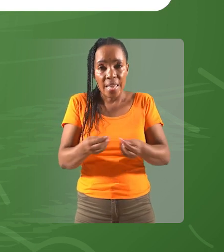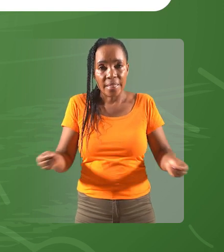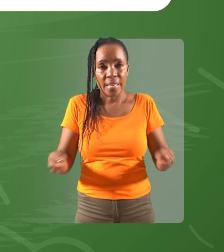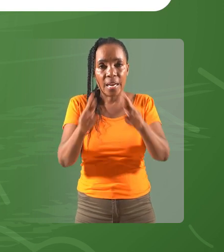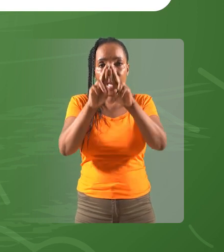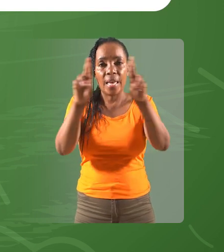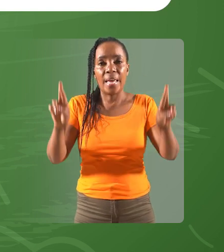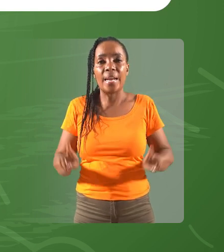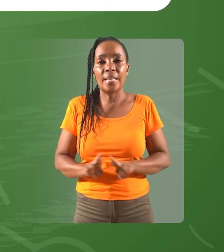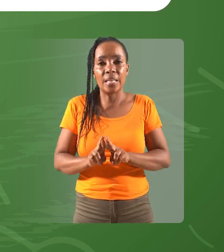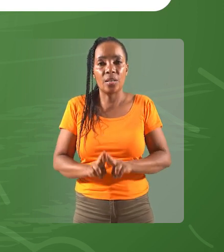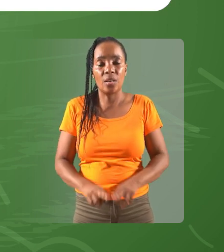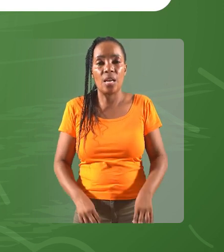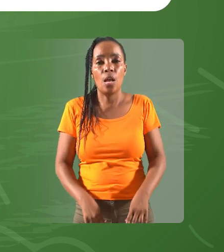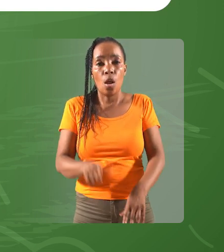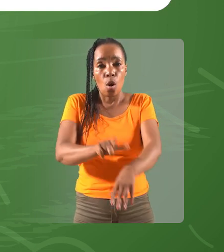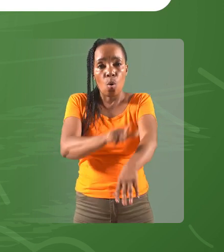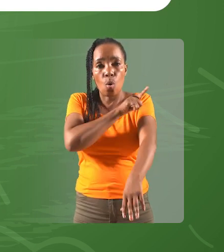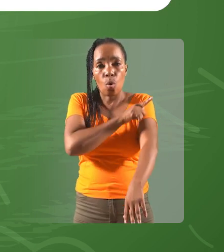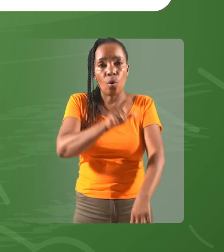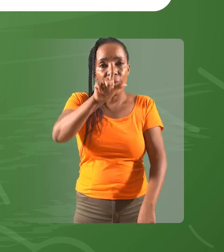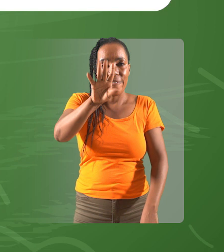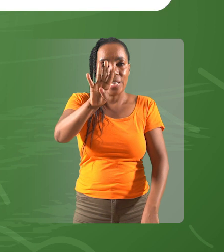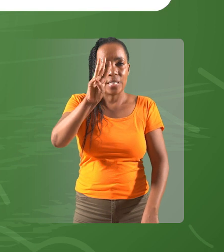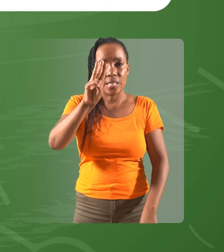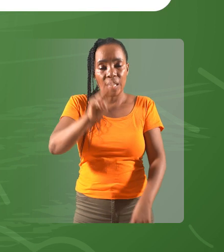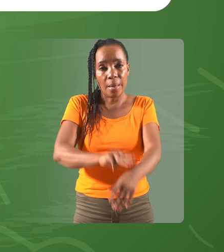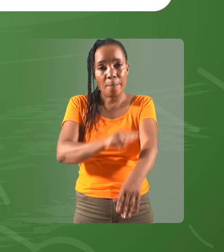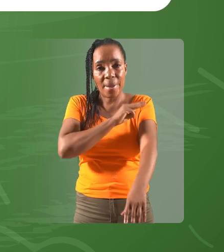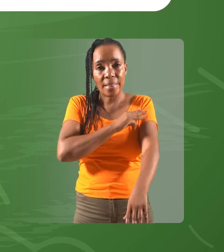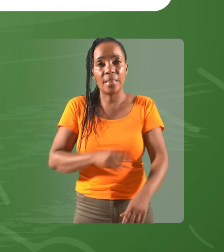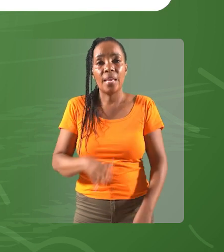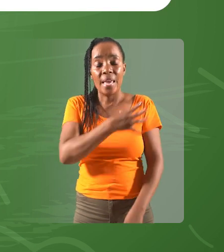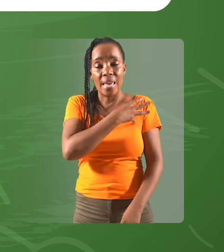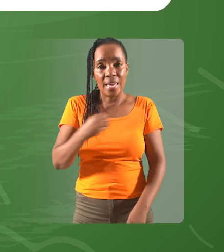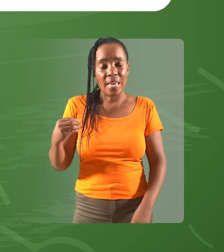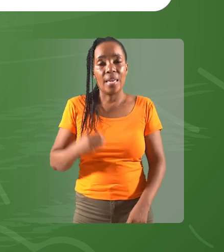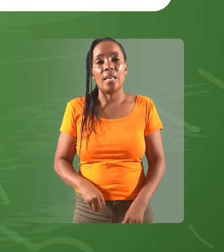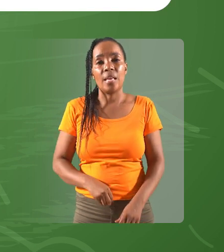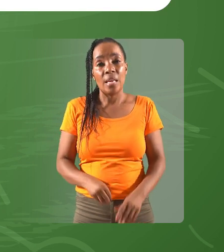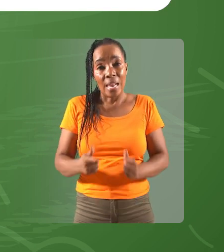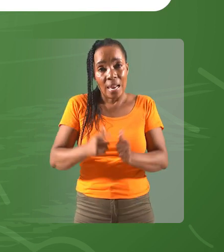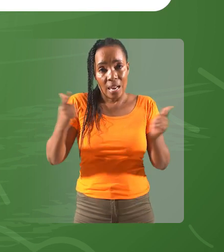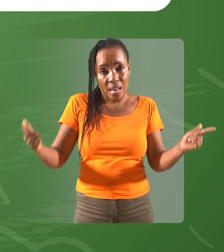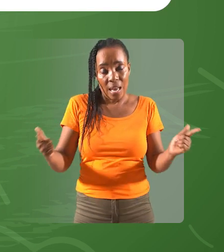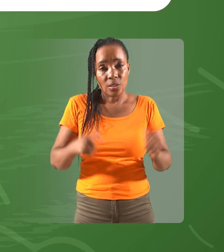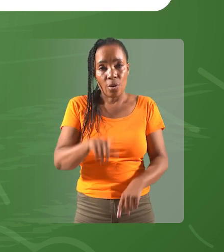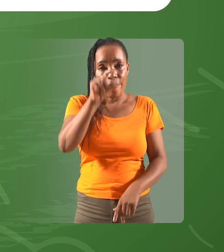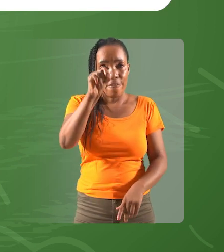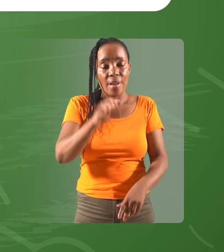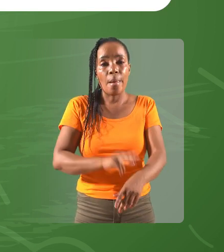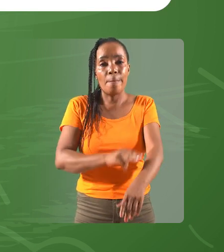rectangulaire de 25 mètres de long et 20 mètres de